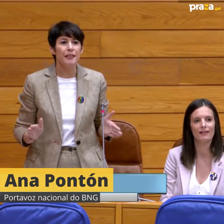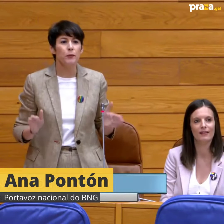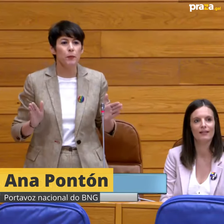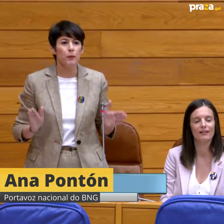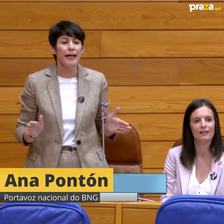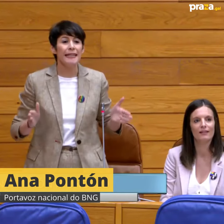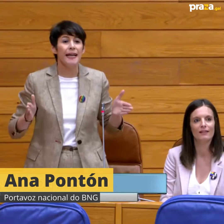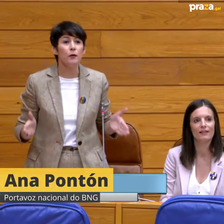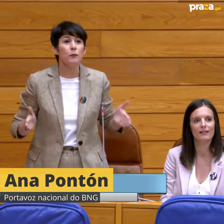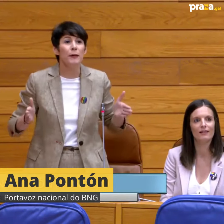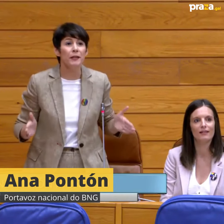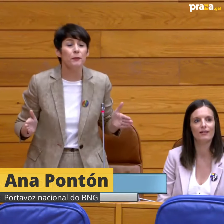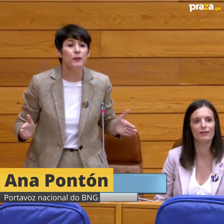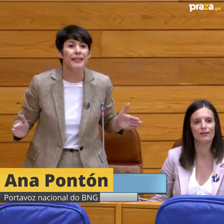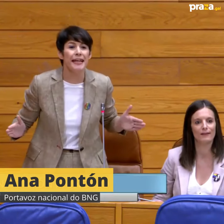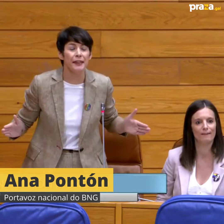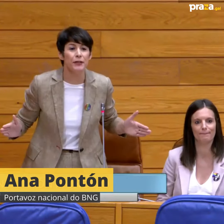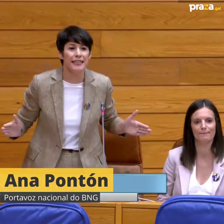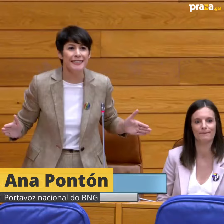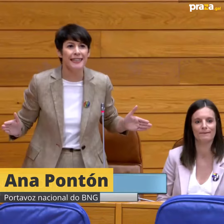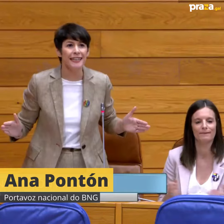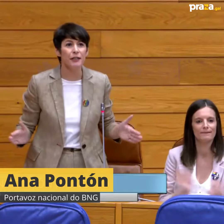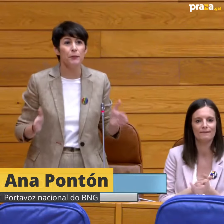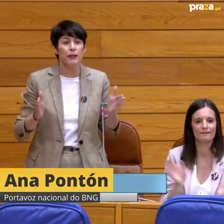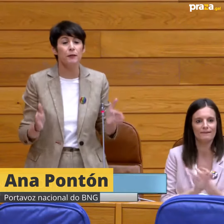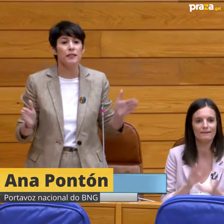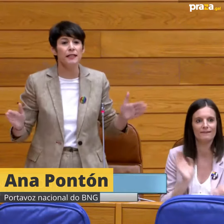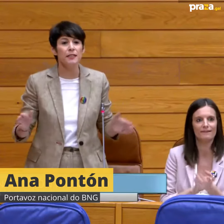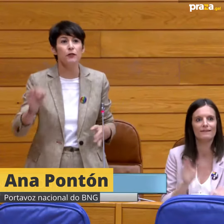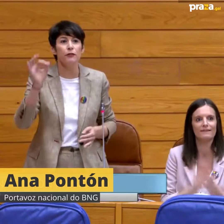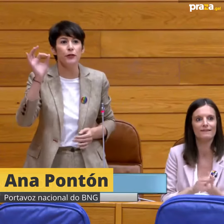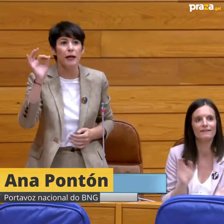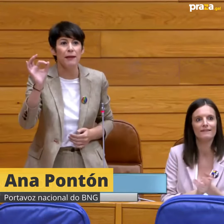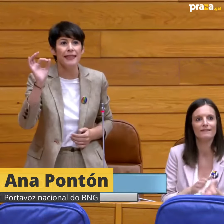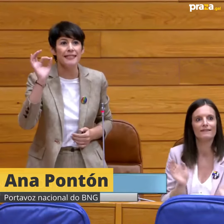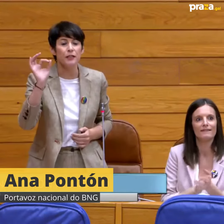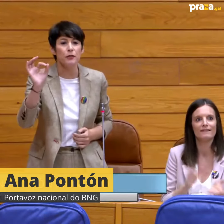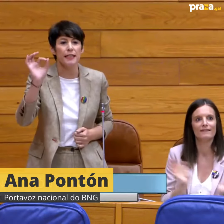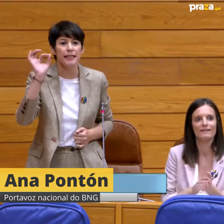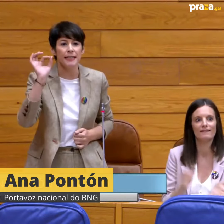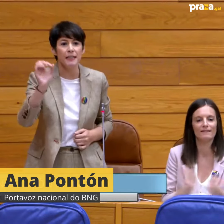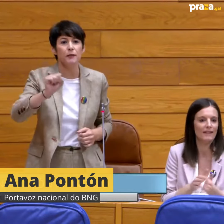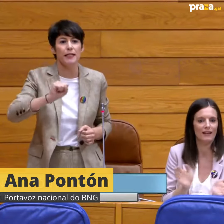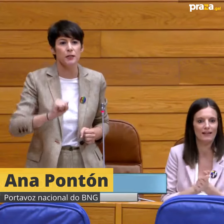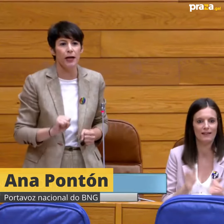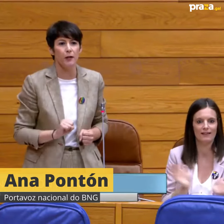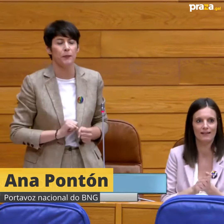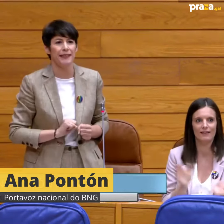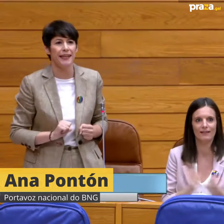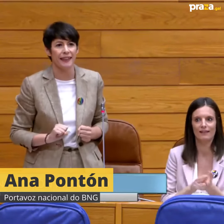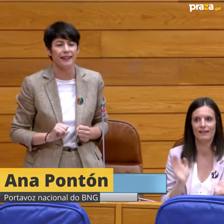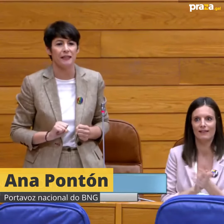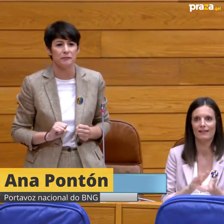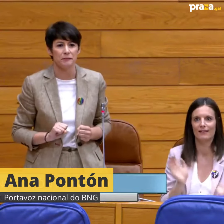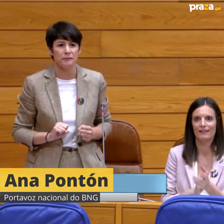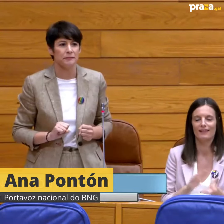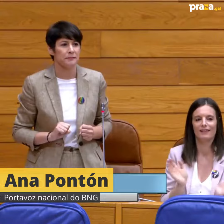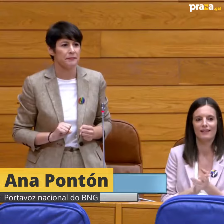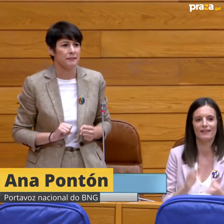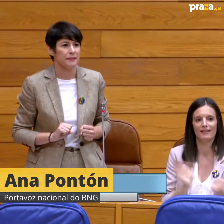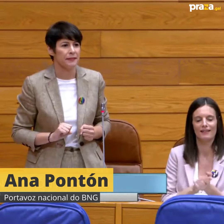o Partido Popular e a culpa é do bloque nacionalista galego. Porque ustedes non foron capaces de conseguir ni unha súa competencia.